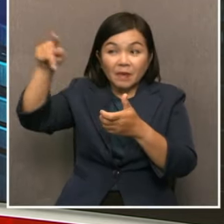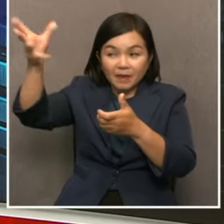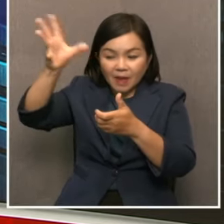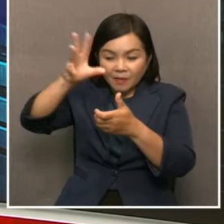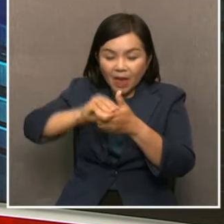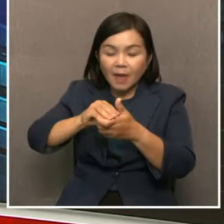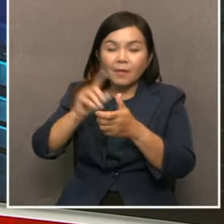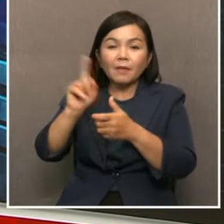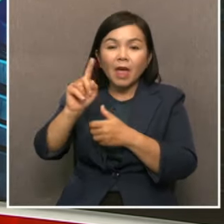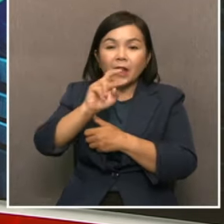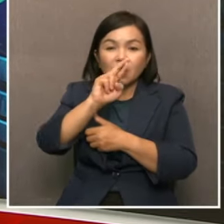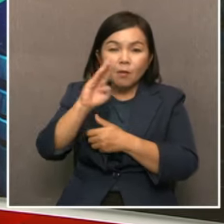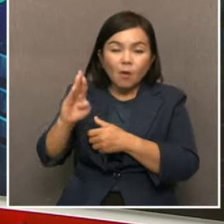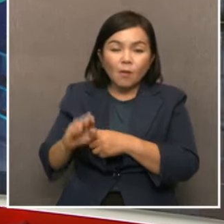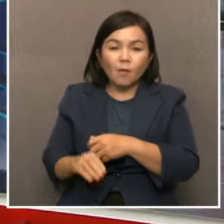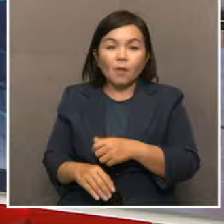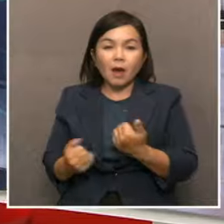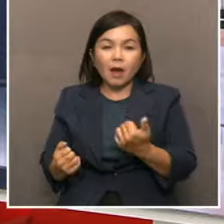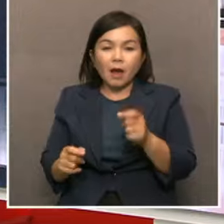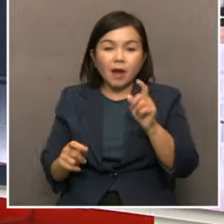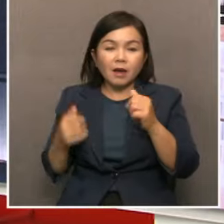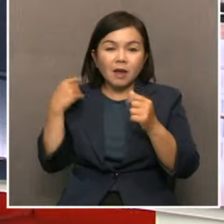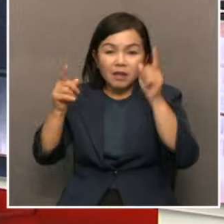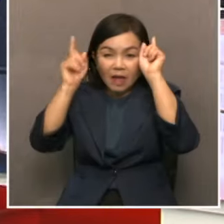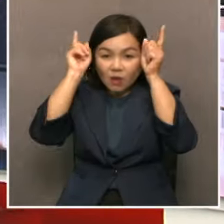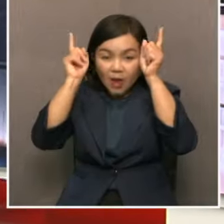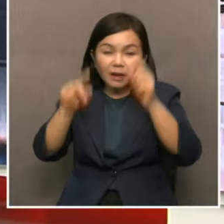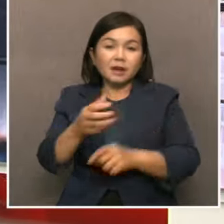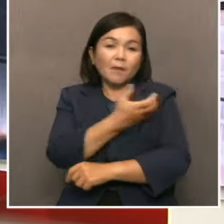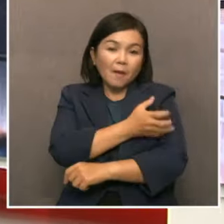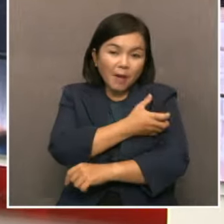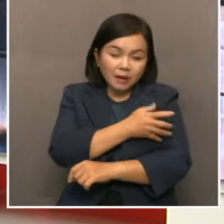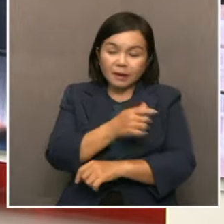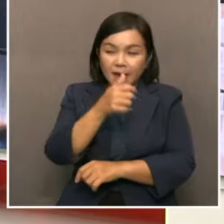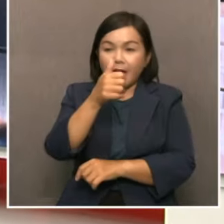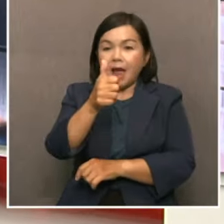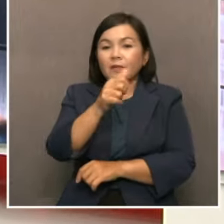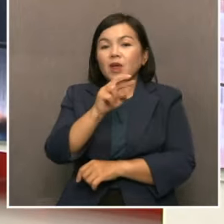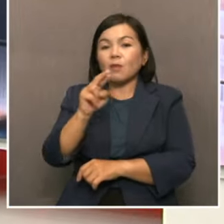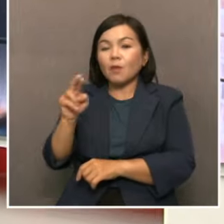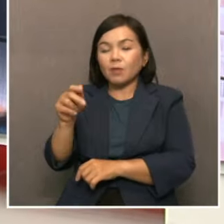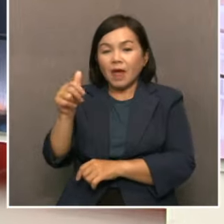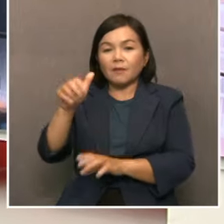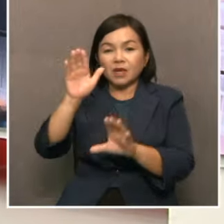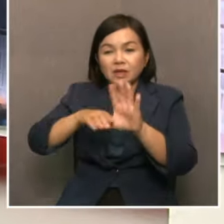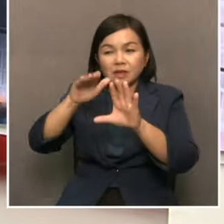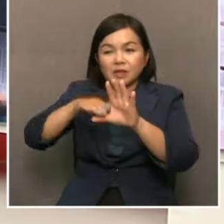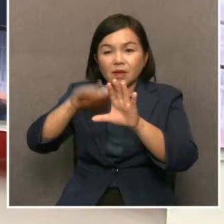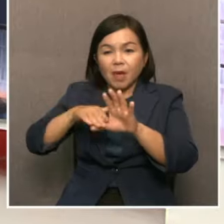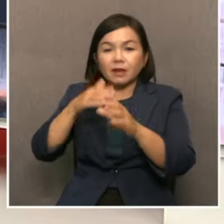งทางระบบ iOS และ Android ค่ะนี่เป็นตัวเลขล่าสุดนะคะสำหรับจำนวนของคนที่ลงทะเบียนการลงทะเบียน